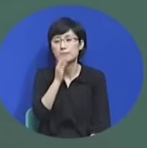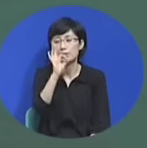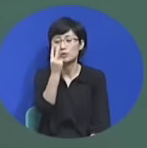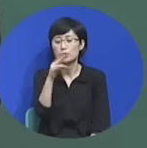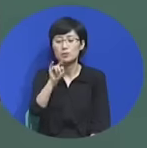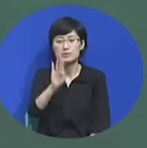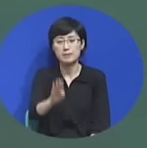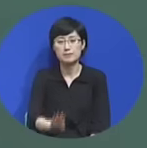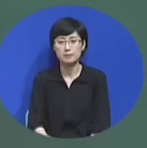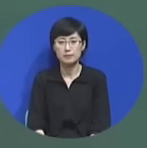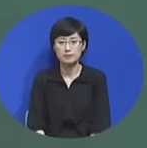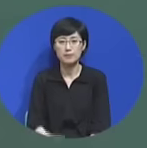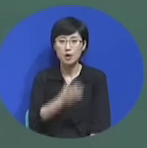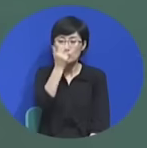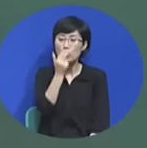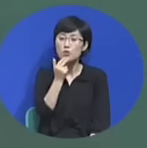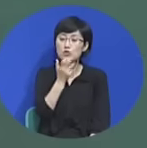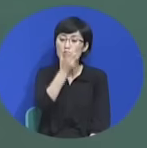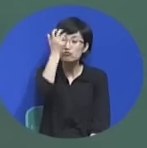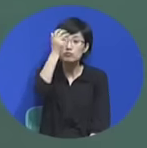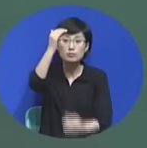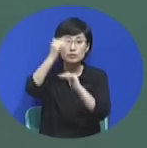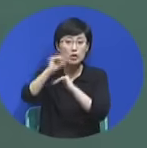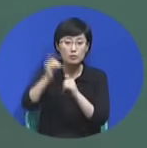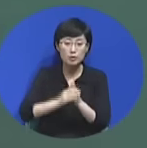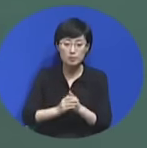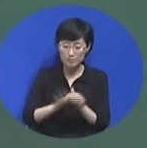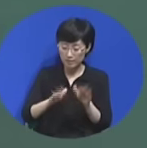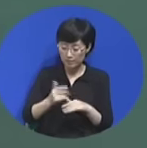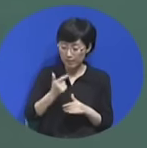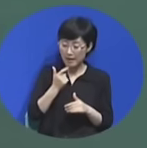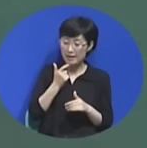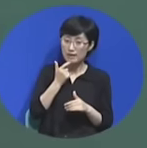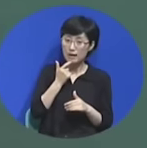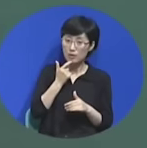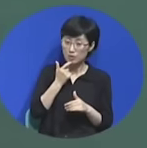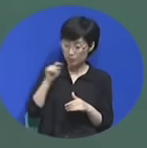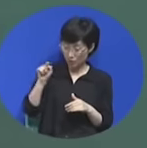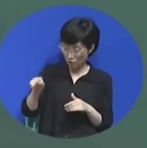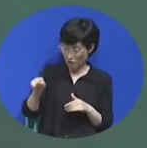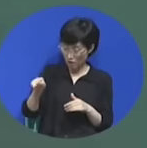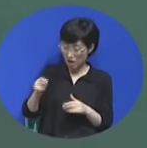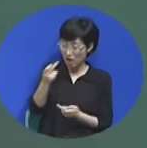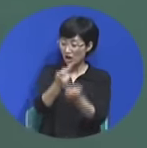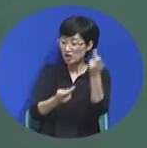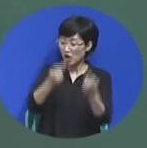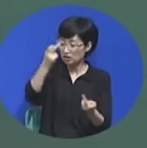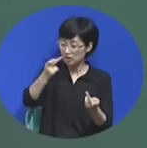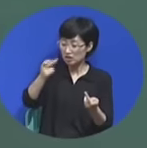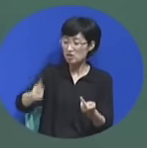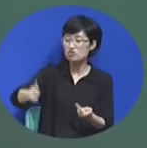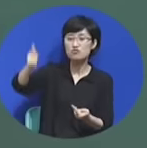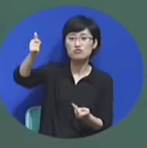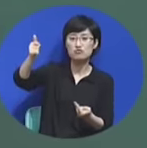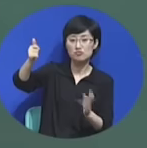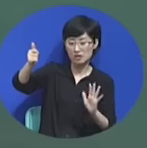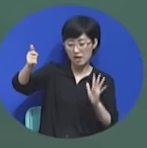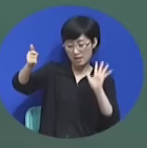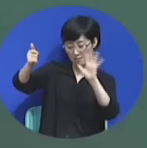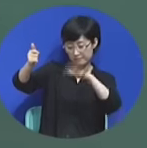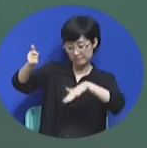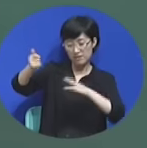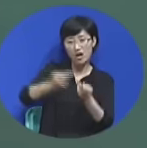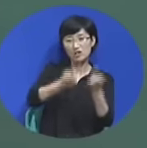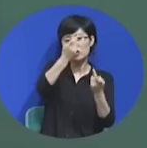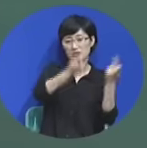是以撒祝福雅各的内容出现在约瑟所做的梦里. 자, 요셉의 꿈은 이거죠. 야곱이 형제들의 주가 되고 내 어미 아들이 내게 굴복하게 된다라는